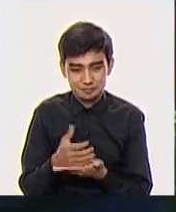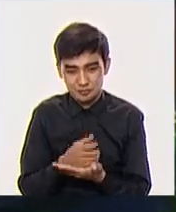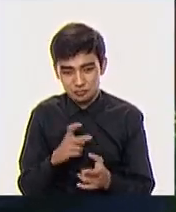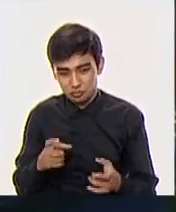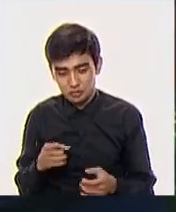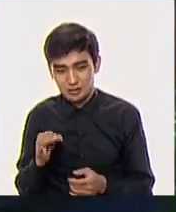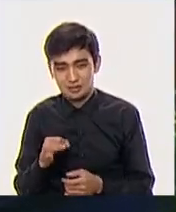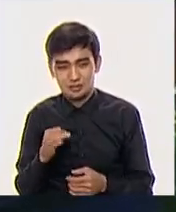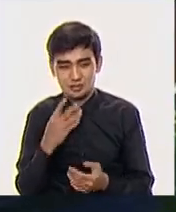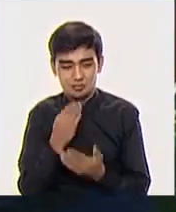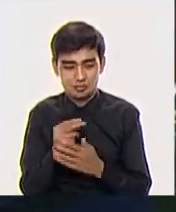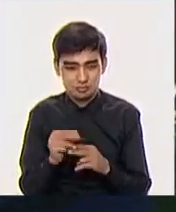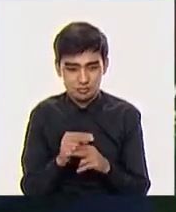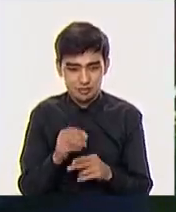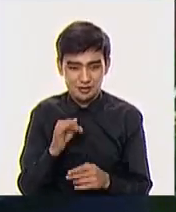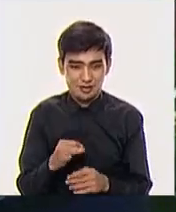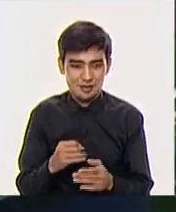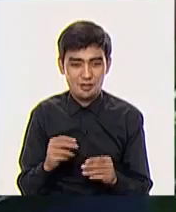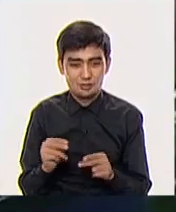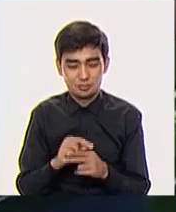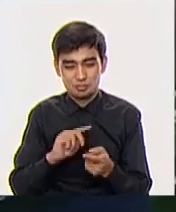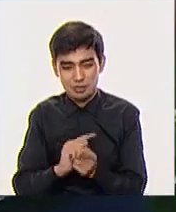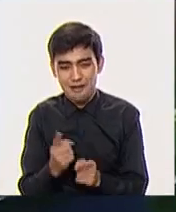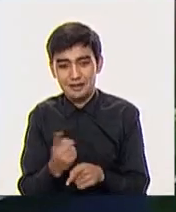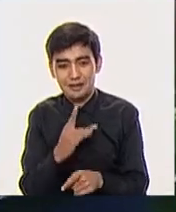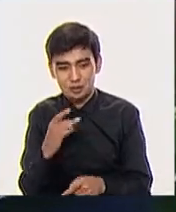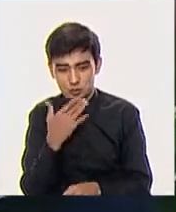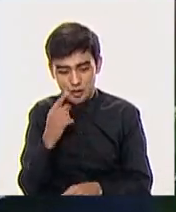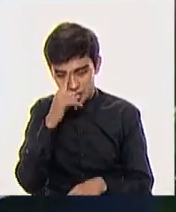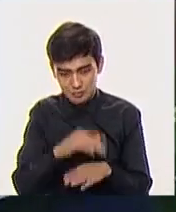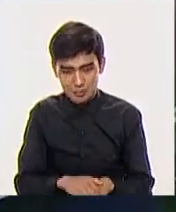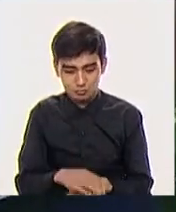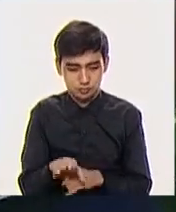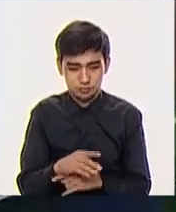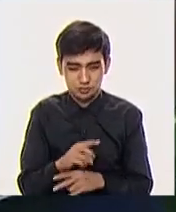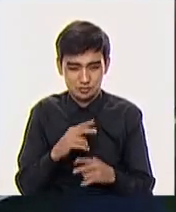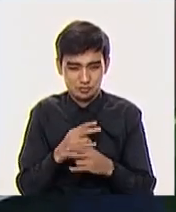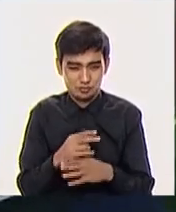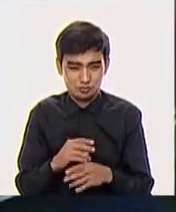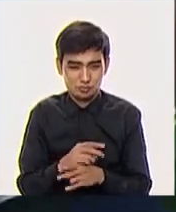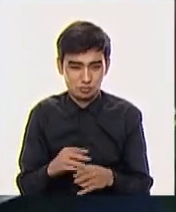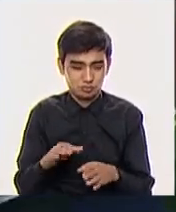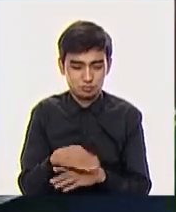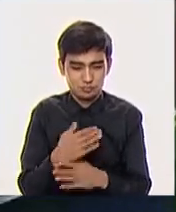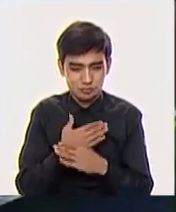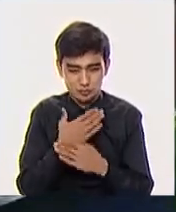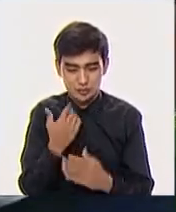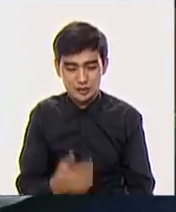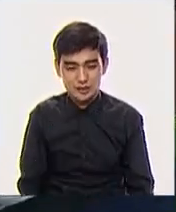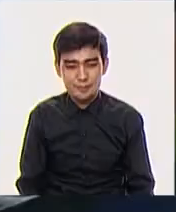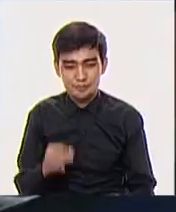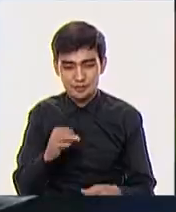людей целевой. Настил меняем уже не один раз, потому что акимат ничего для нас не делает. В дачном